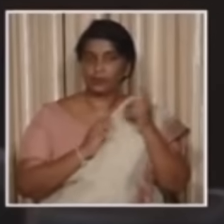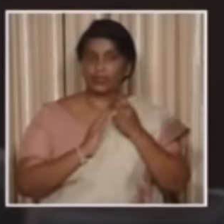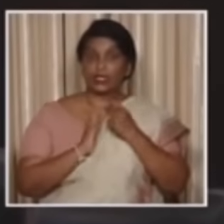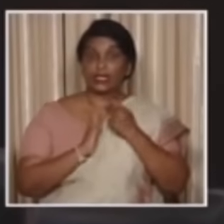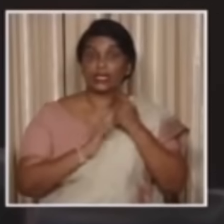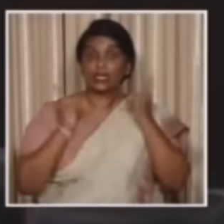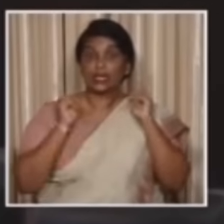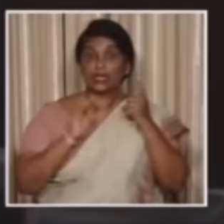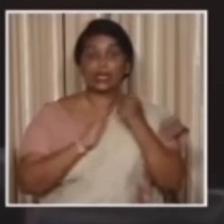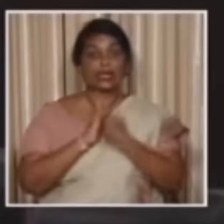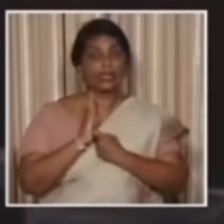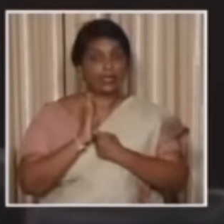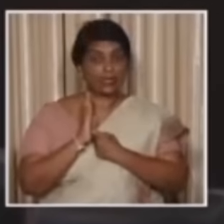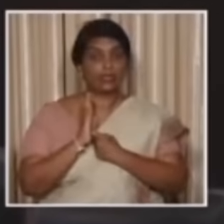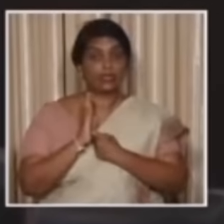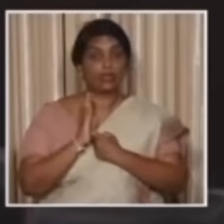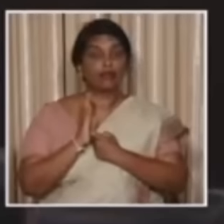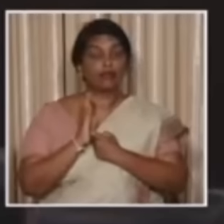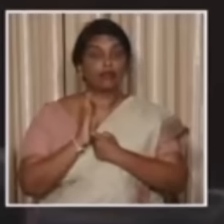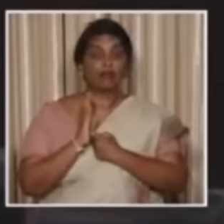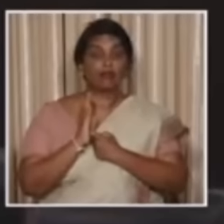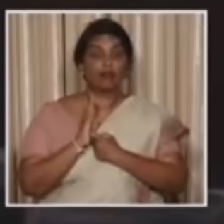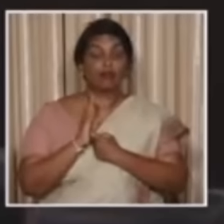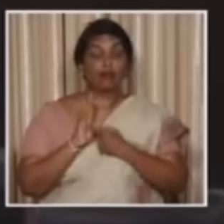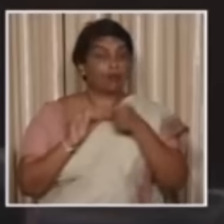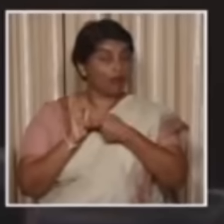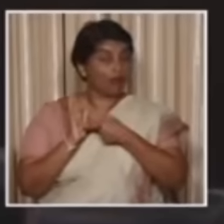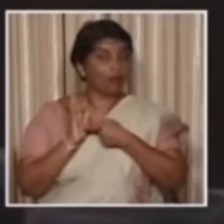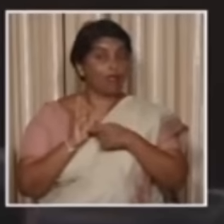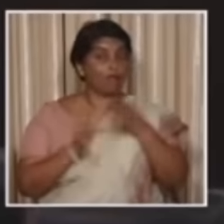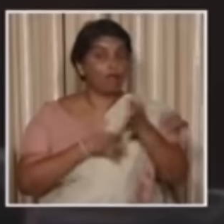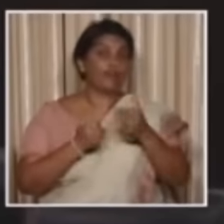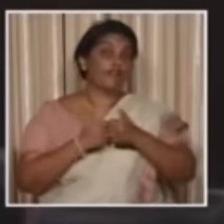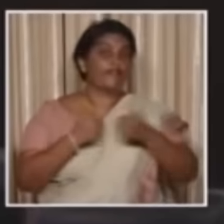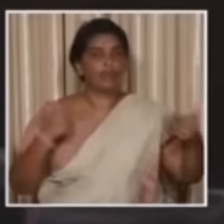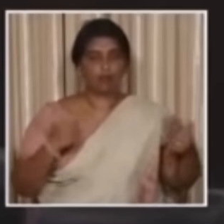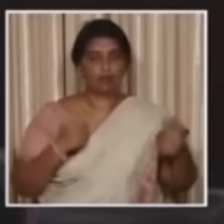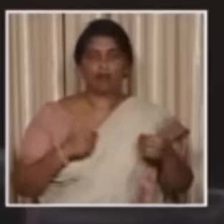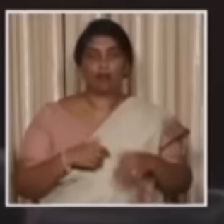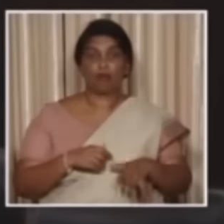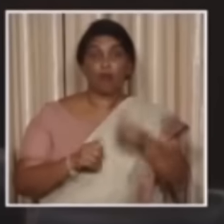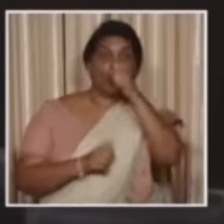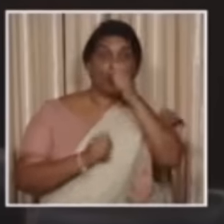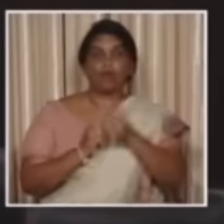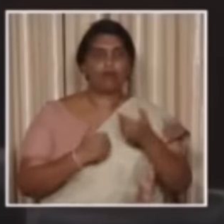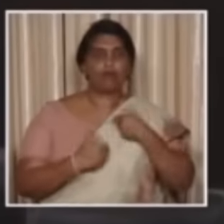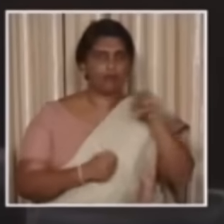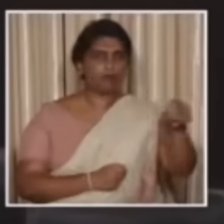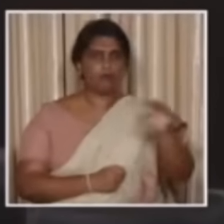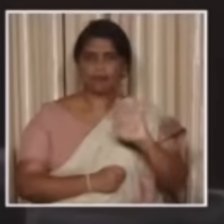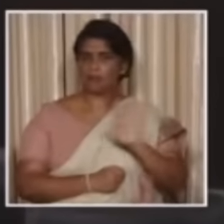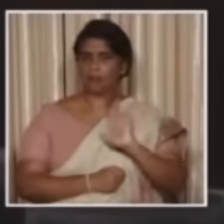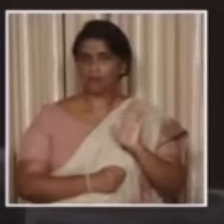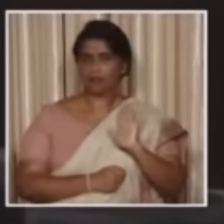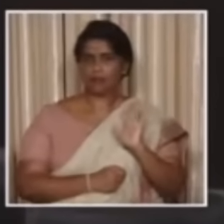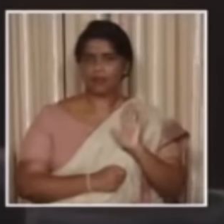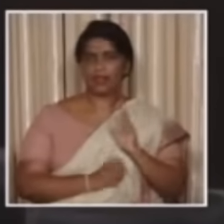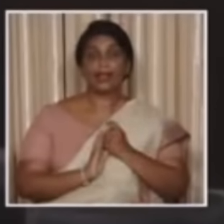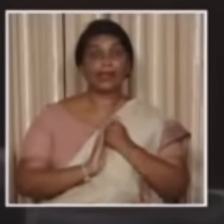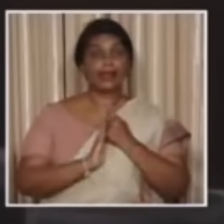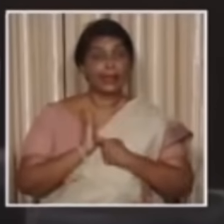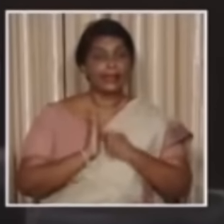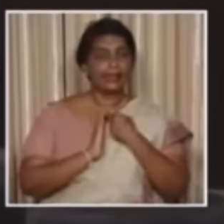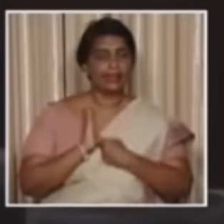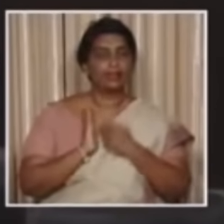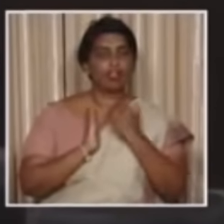නීතිය. ඒ කියන්නේ අර හොරකම් ටික කරගෙන යන්න. ඊට පස්සේ මං කිව්වා ඒක කරන්න බෑ. ඒ වගේම නීති ටිකක් දැම්මා.